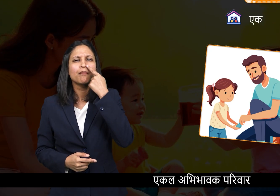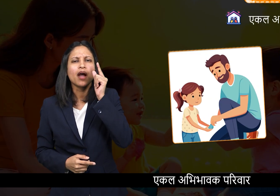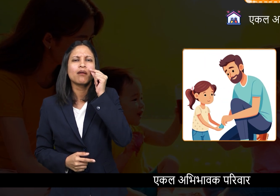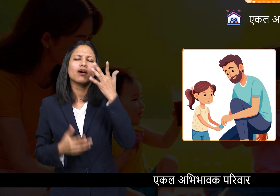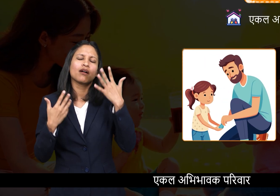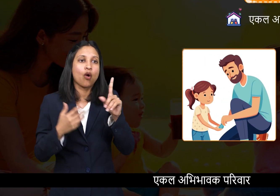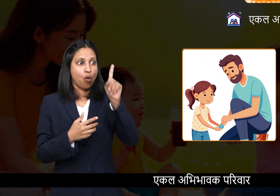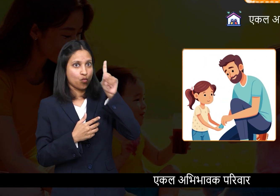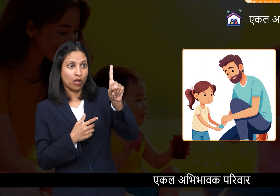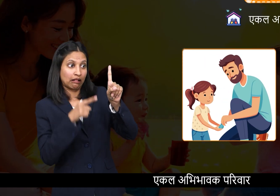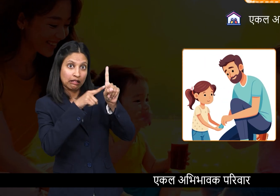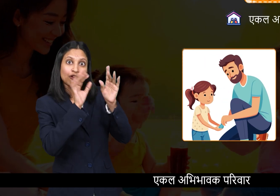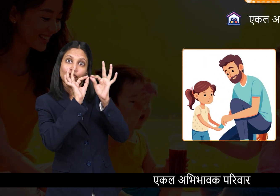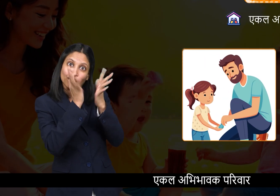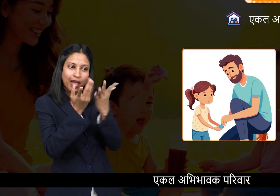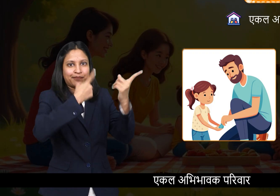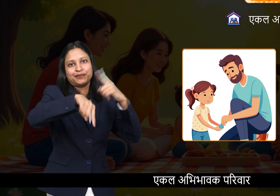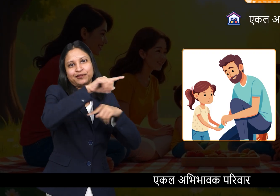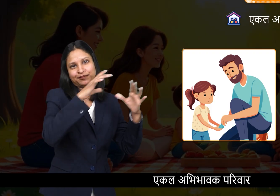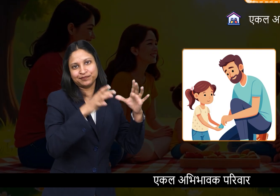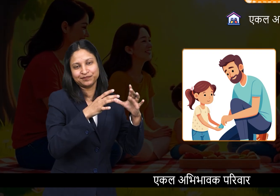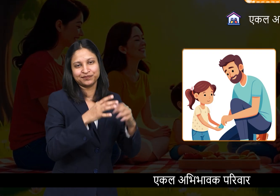एकल अभिभावक परिवार,